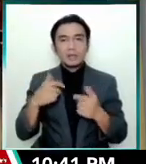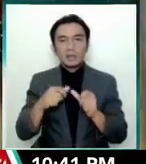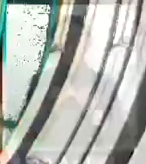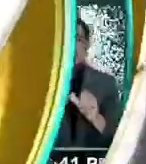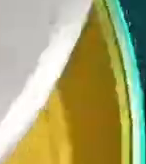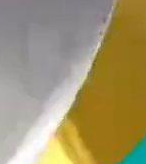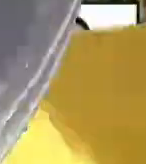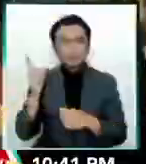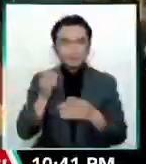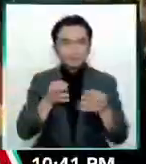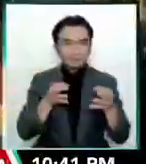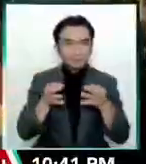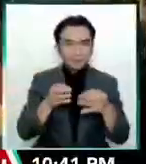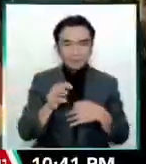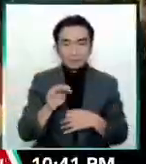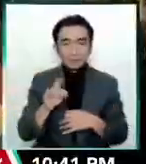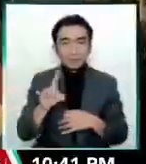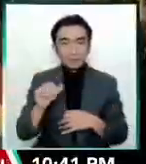Aquino.